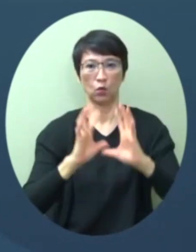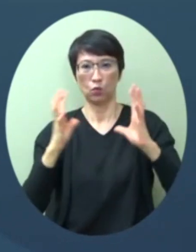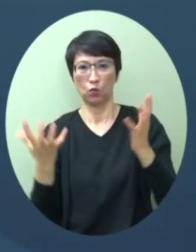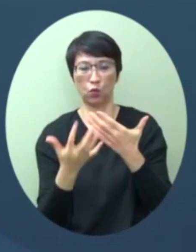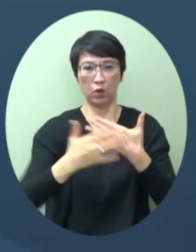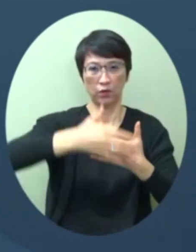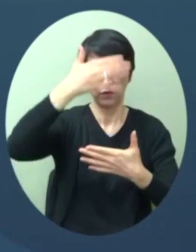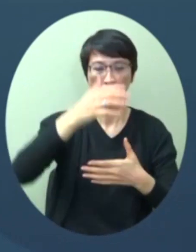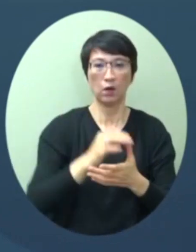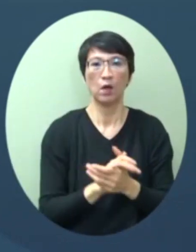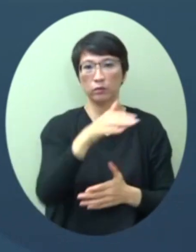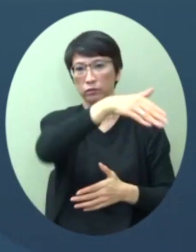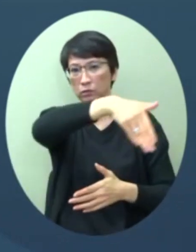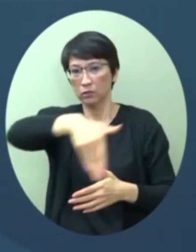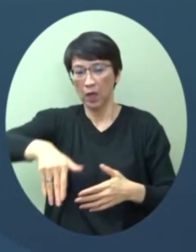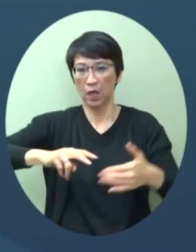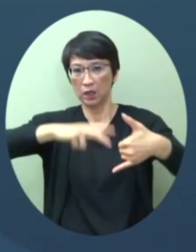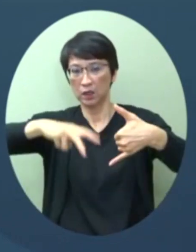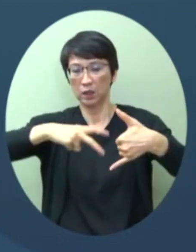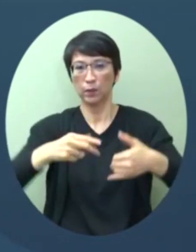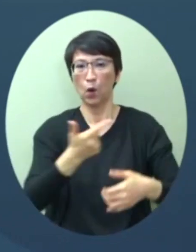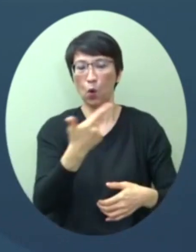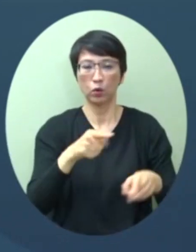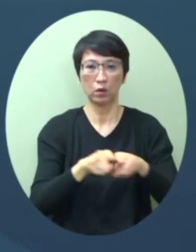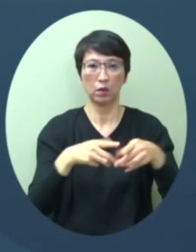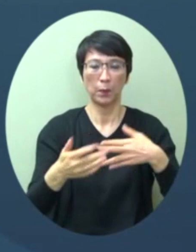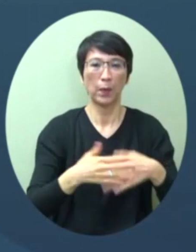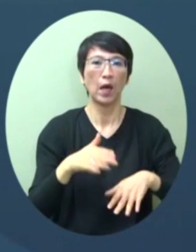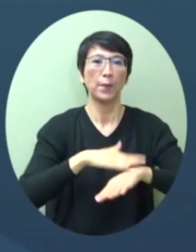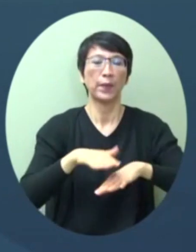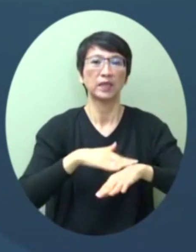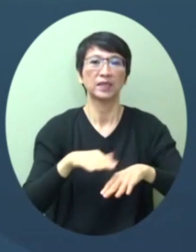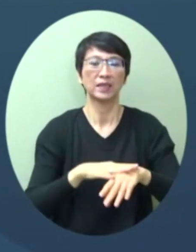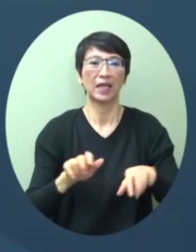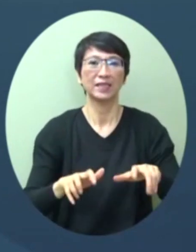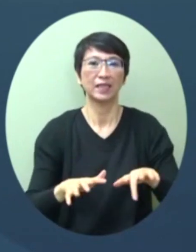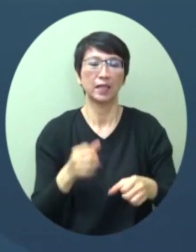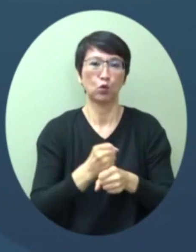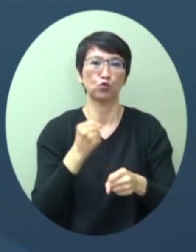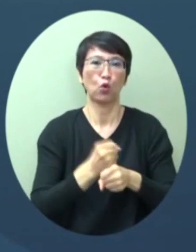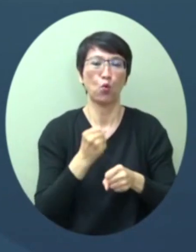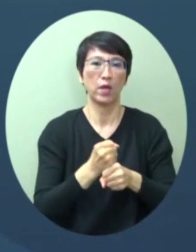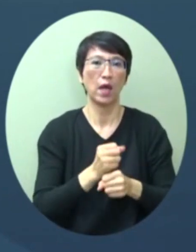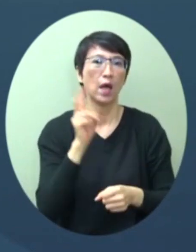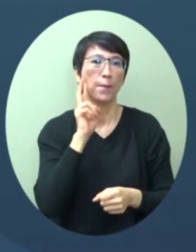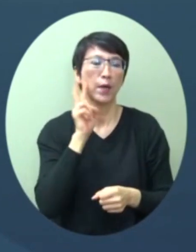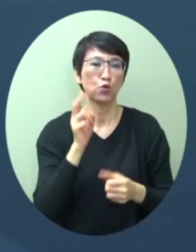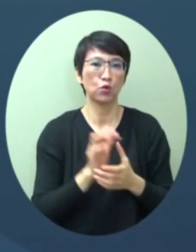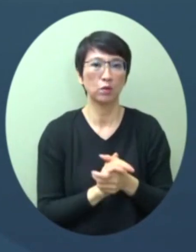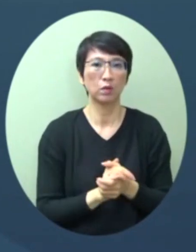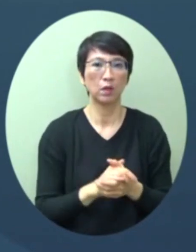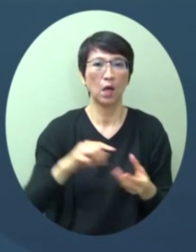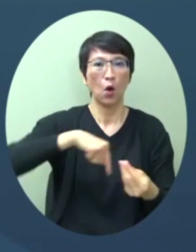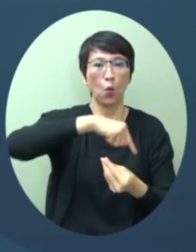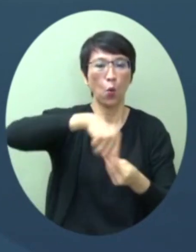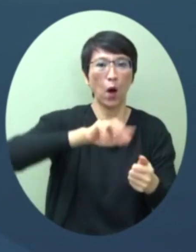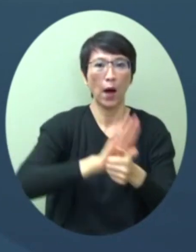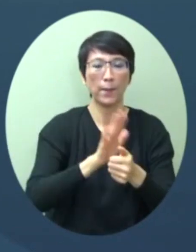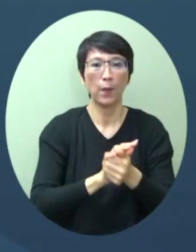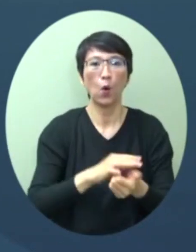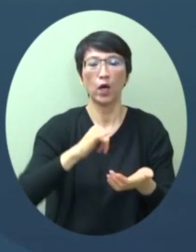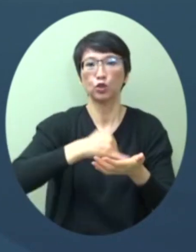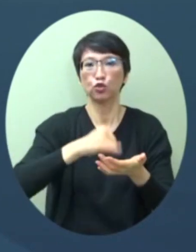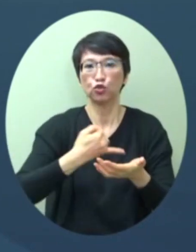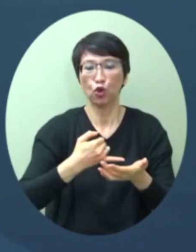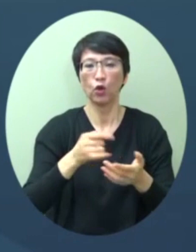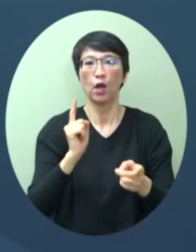检出动了的同事很多真的平常在写字楼做工的例如环境保护署税务